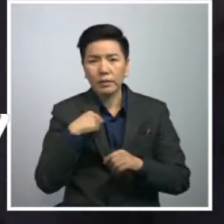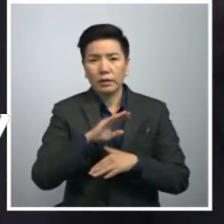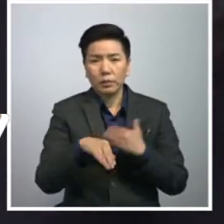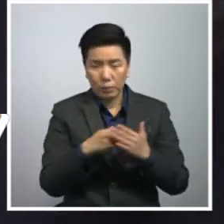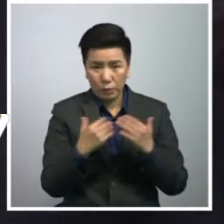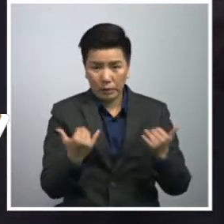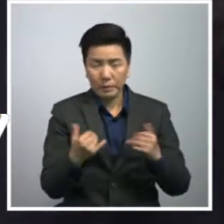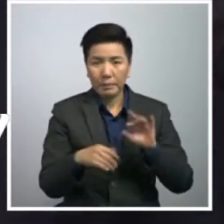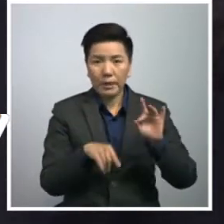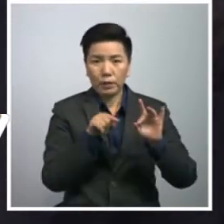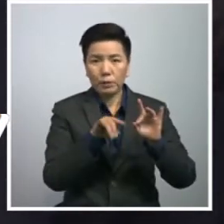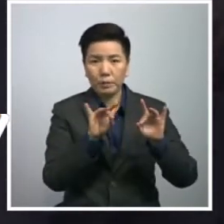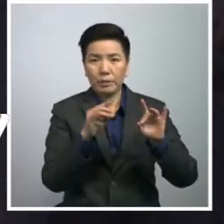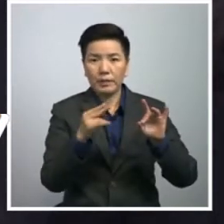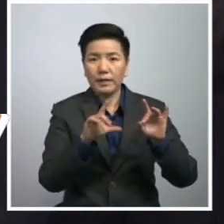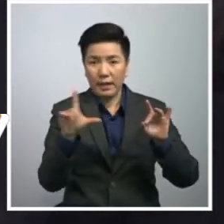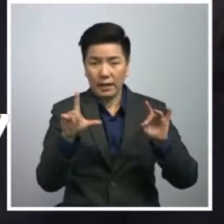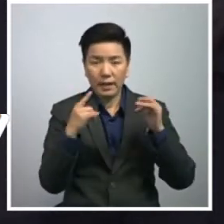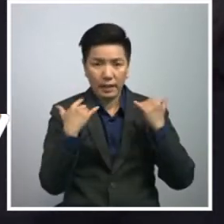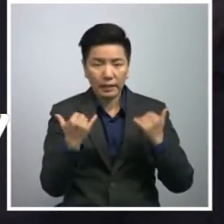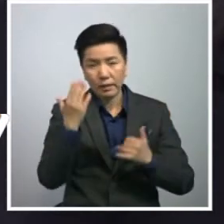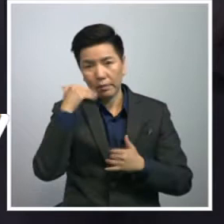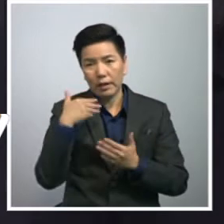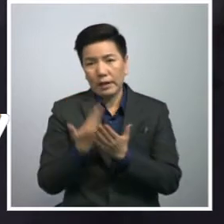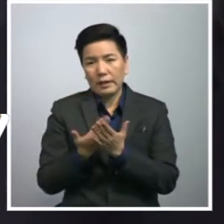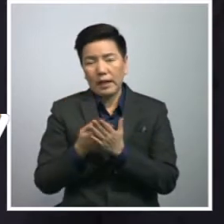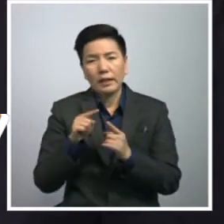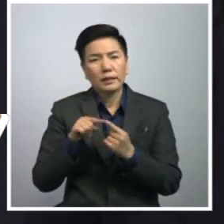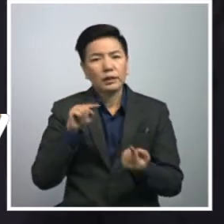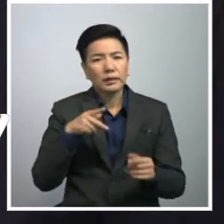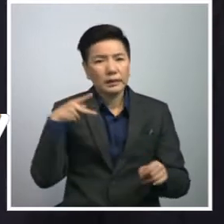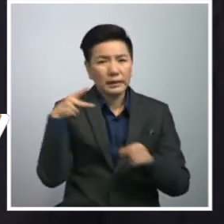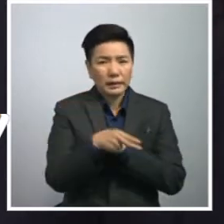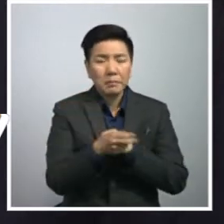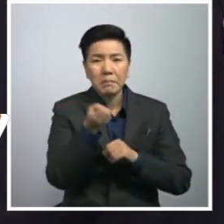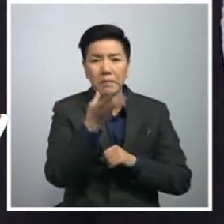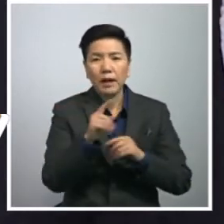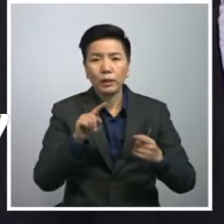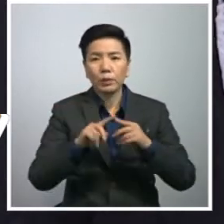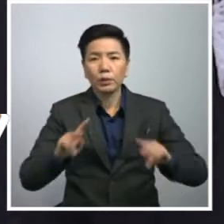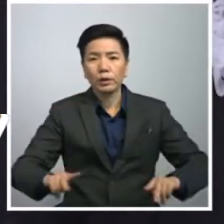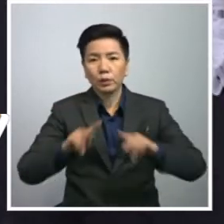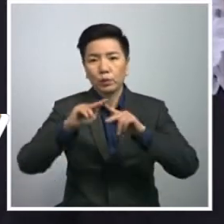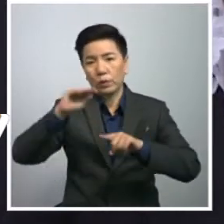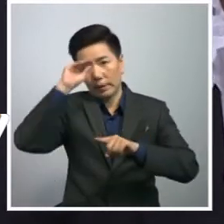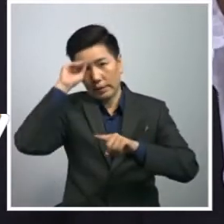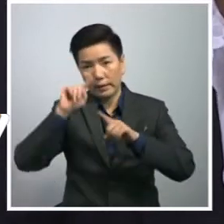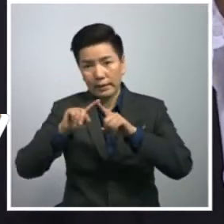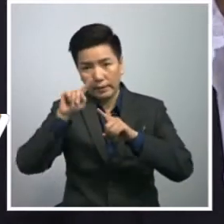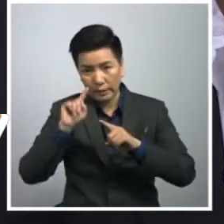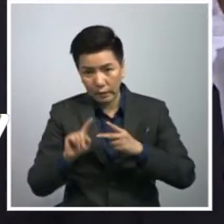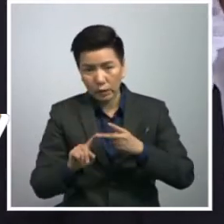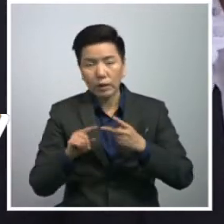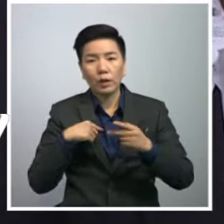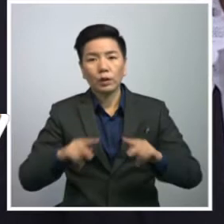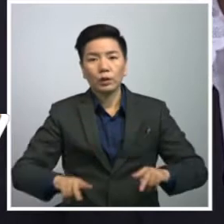า 8.8 หมื่นล้านบาทซึ่งเป็นวงเงินที่ตัดงบประมาณส่วนใหญ่มาจากกระทรวงศึกษาธิการและกระทรวงสาธ